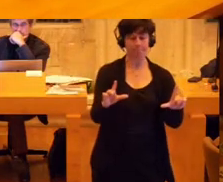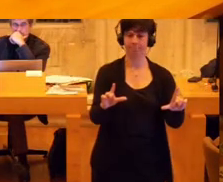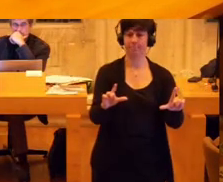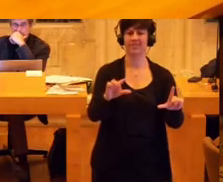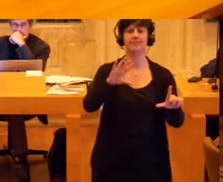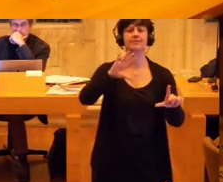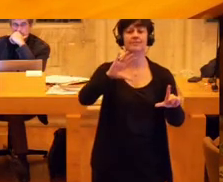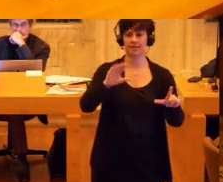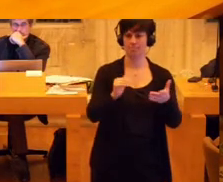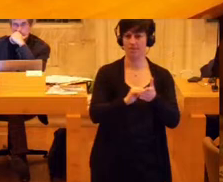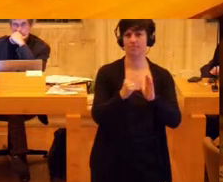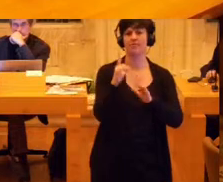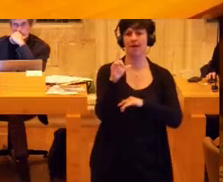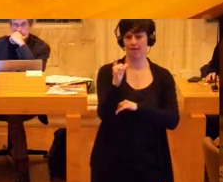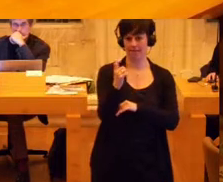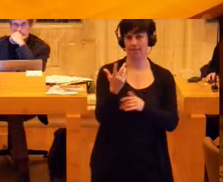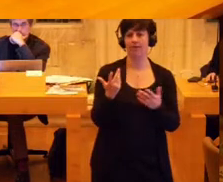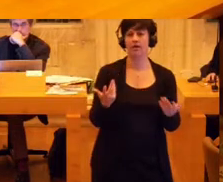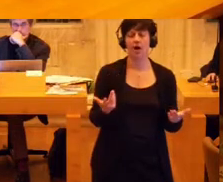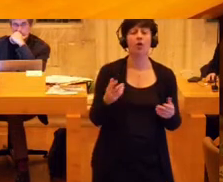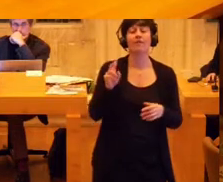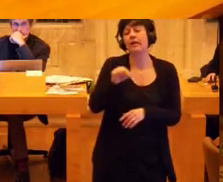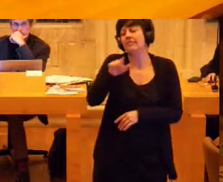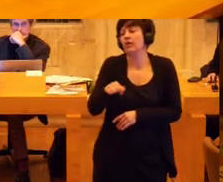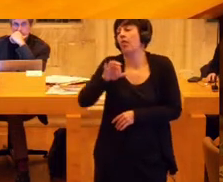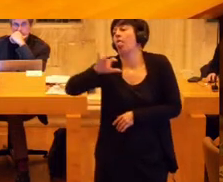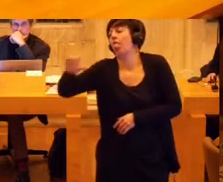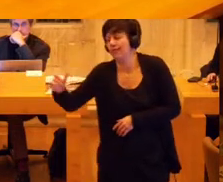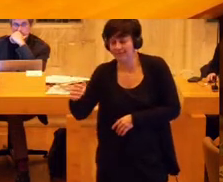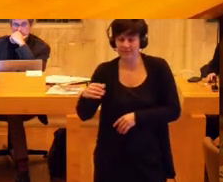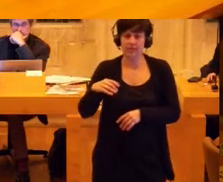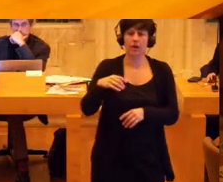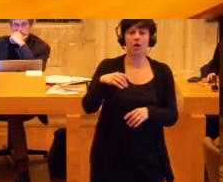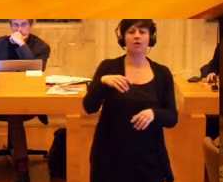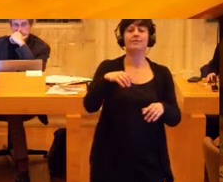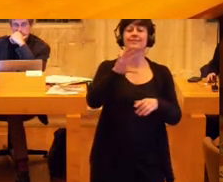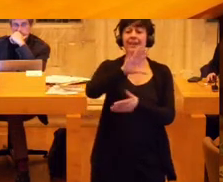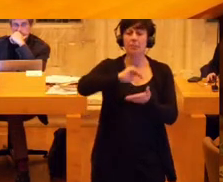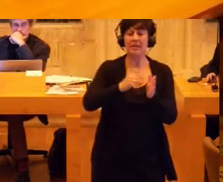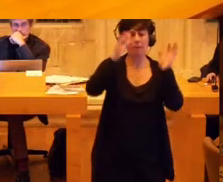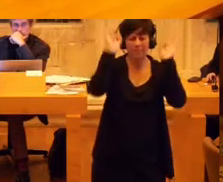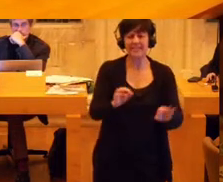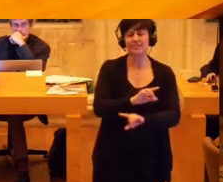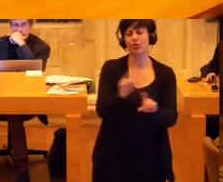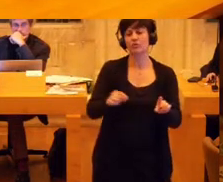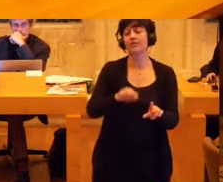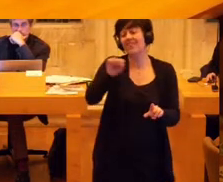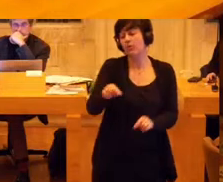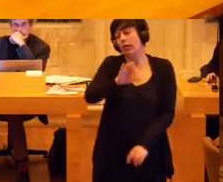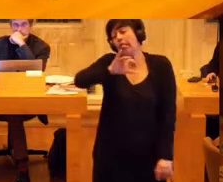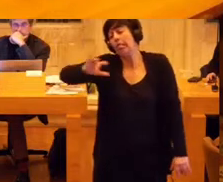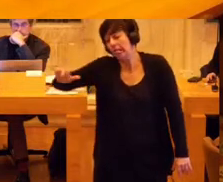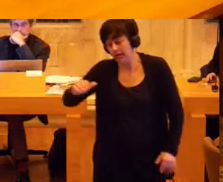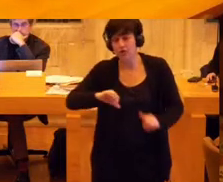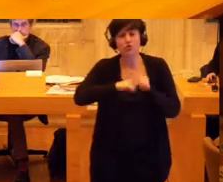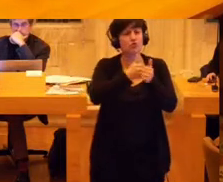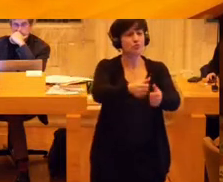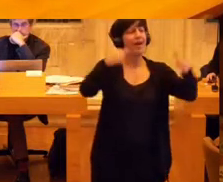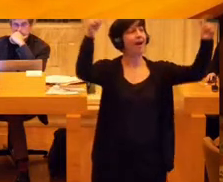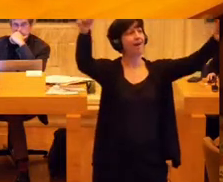5 mètres carrés. Alors, on a des virgules et on n'est pas sur des arrondis parce que ça correspond aux dimensions standards hein, des types d'affichage,